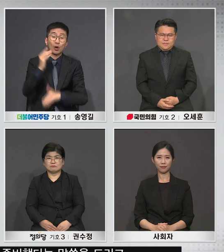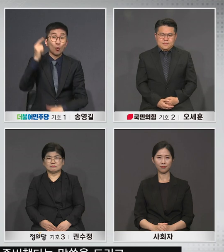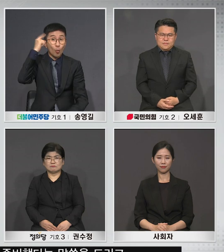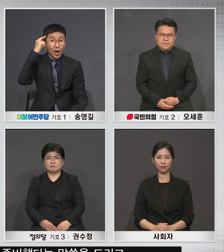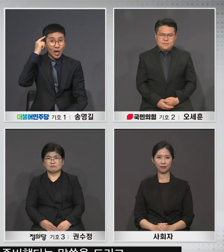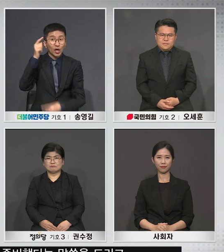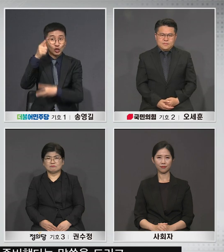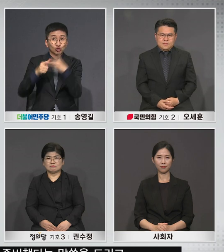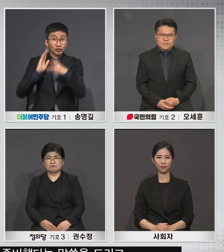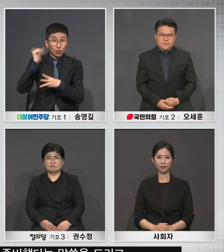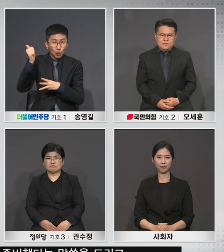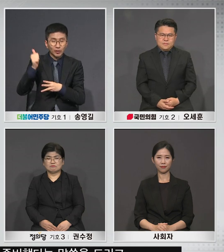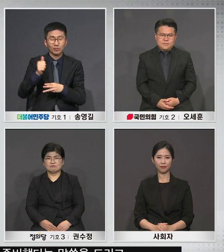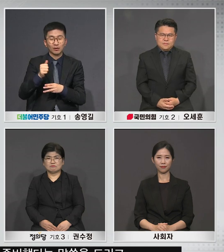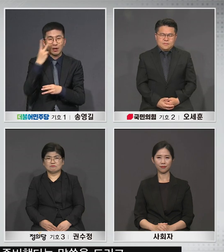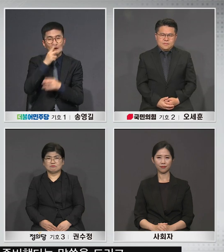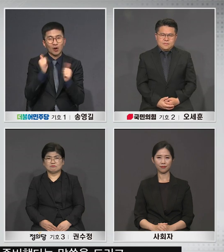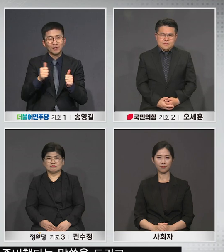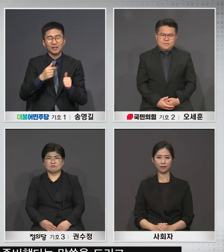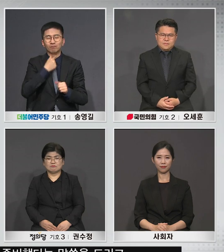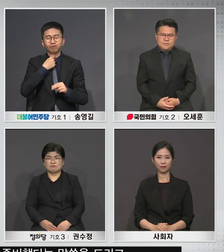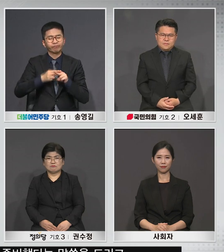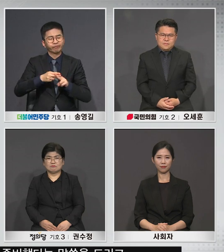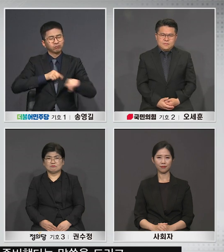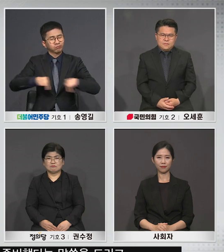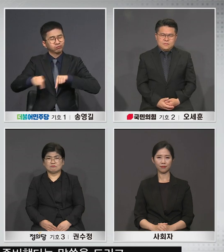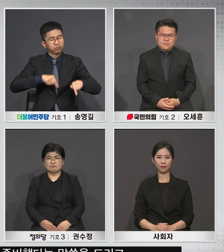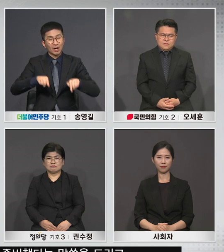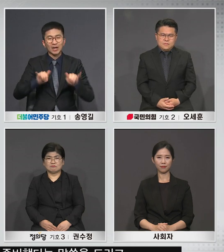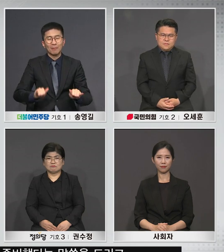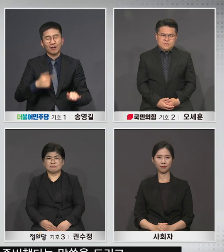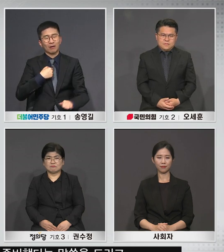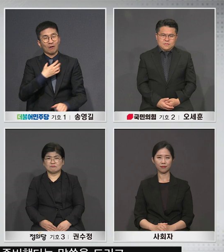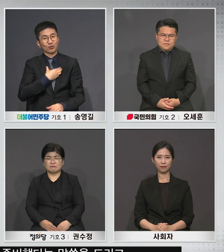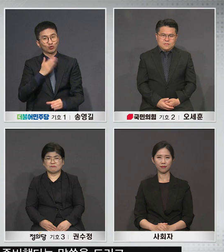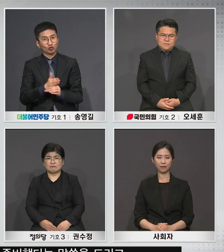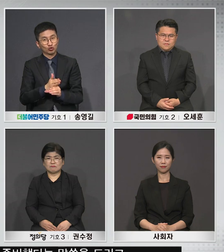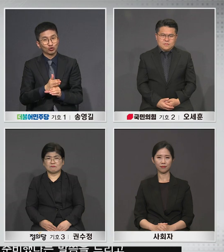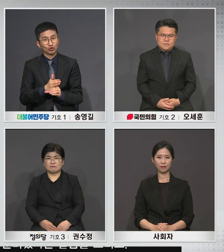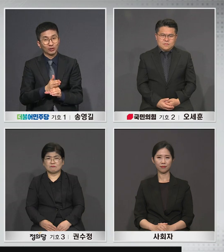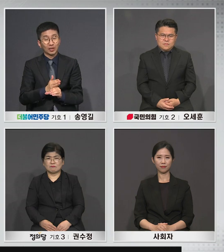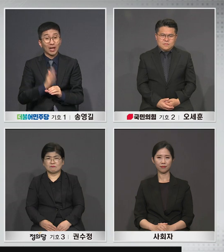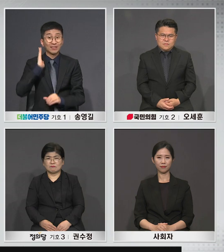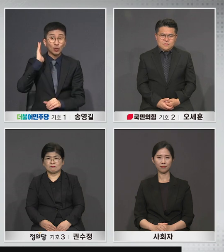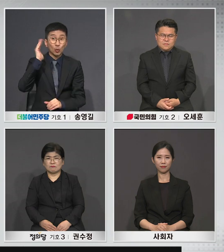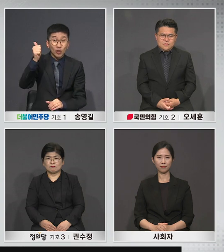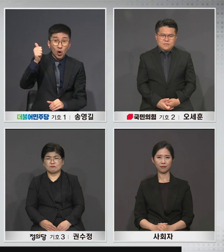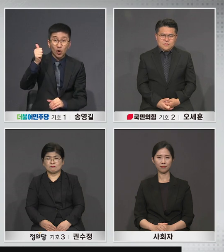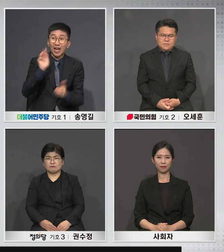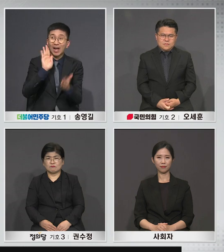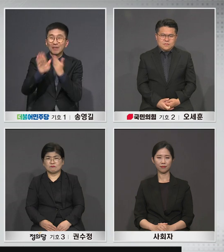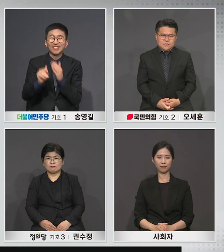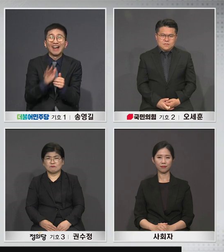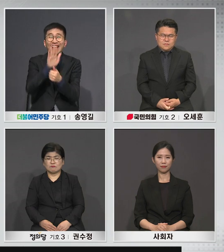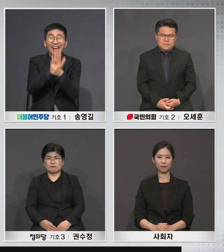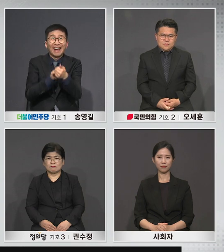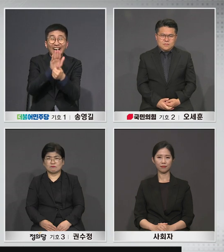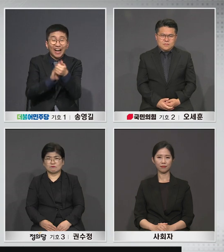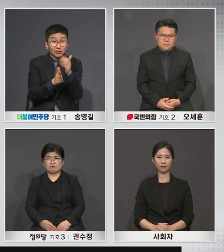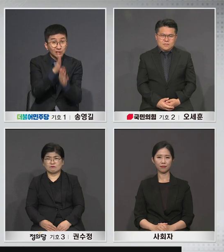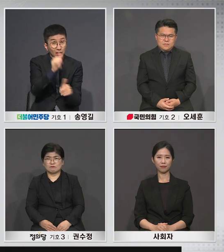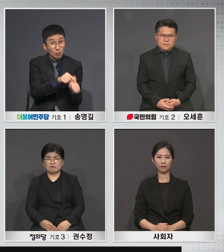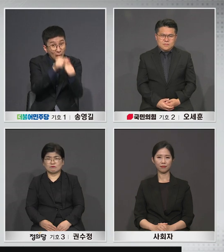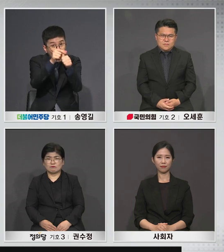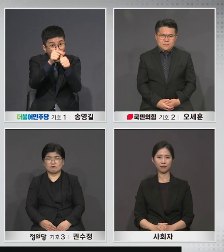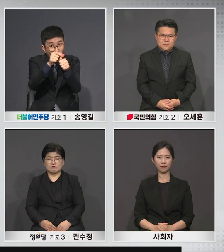독주에 대해서 걱정을 많이 하고 있습니다. 대통령 앞에 가서 용비어청가를 부르는 시장을 뽑을 것이냐. 대통령 앞에 가서도